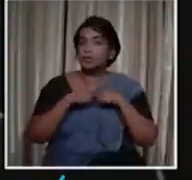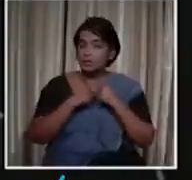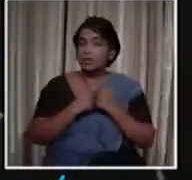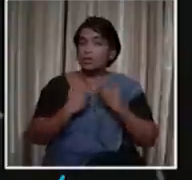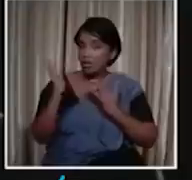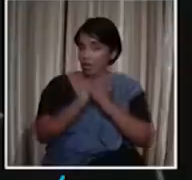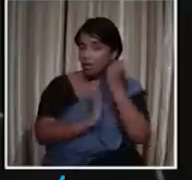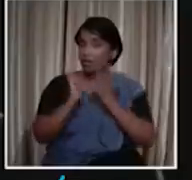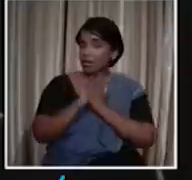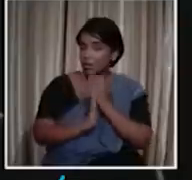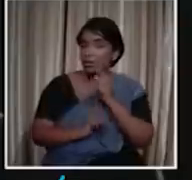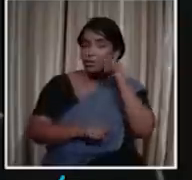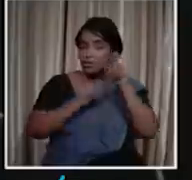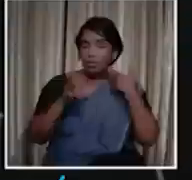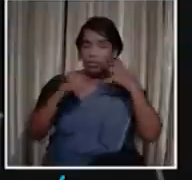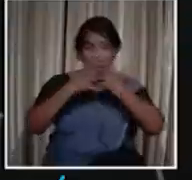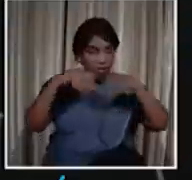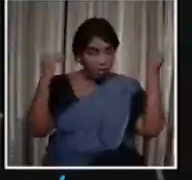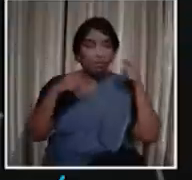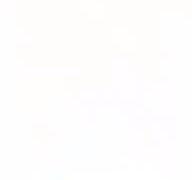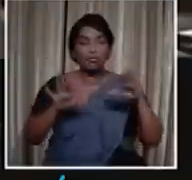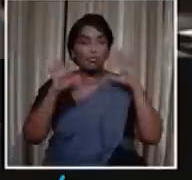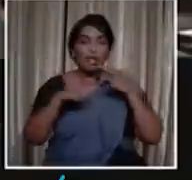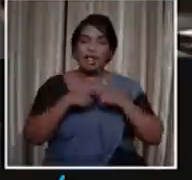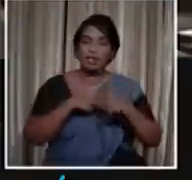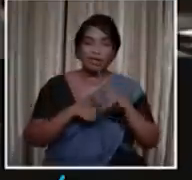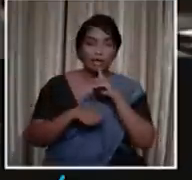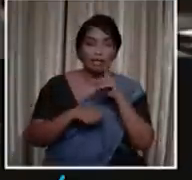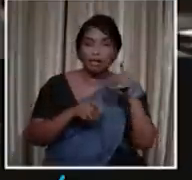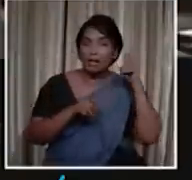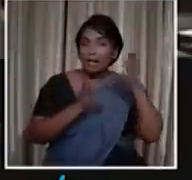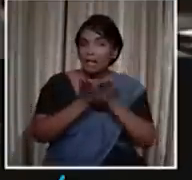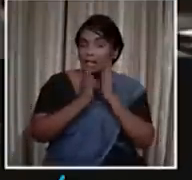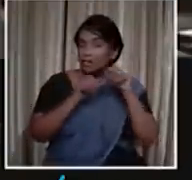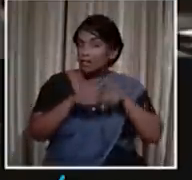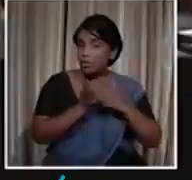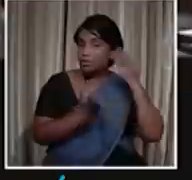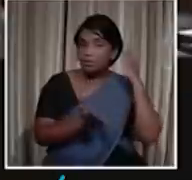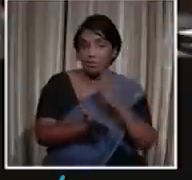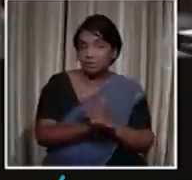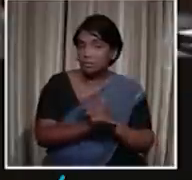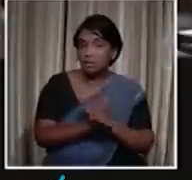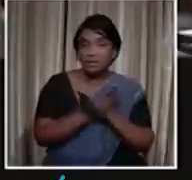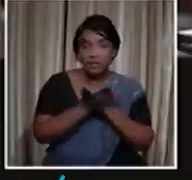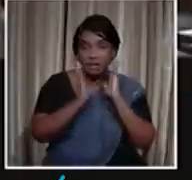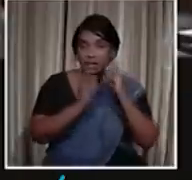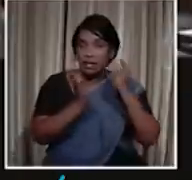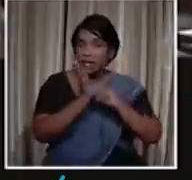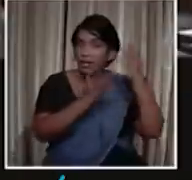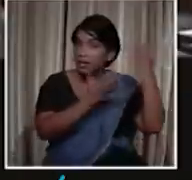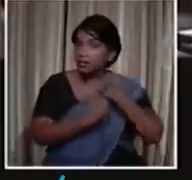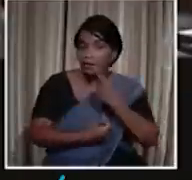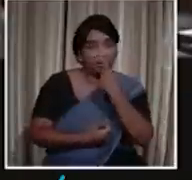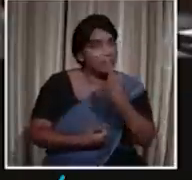තමන්ගේ අයිතීන් වෙනුවෙන් ජනතාව අඳුරේ තියන්න ඕන නම් ඒකත් බලන්න කියලා අදානිගේ ව්‍යාපෘතිය නතර කරලා ඉන්දියාවෙන් ණය ඉල්ලන්න නම්